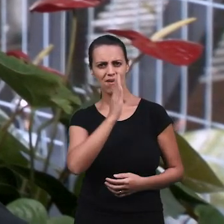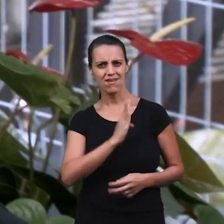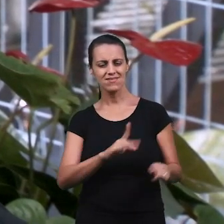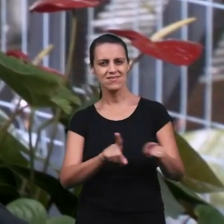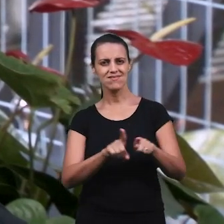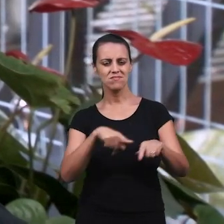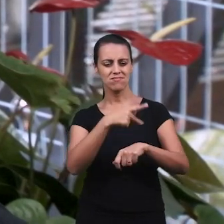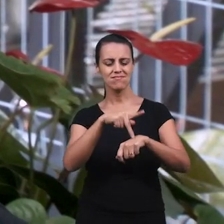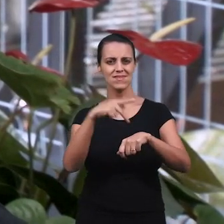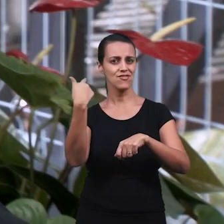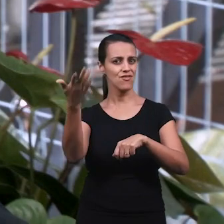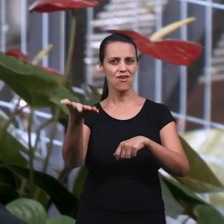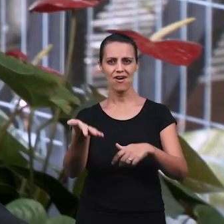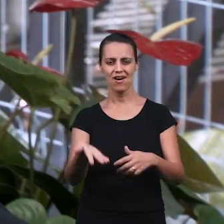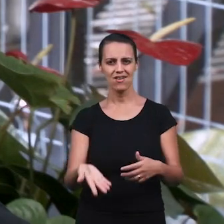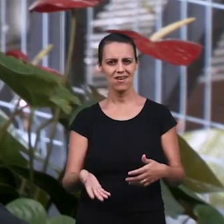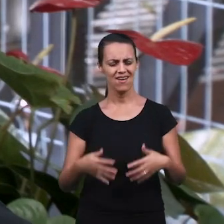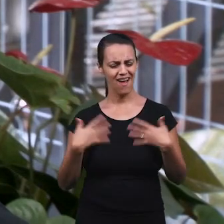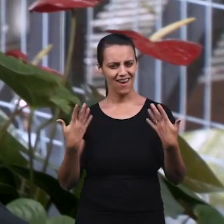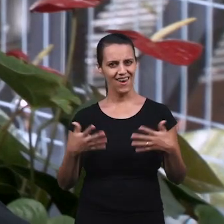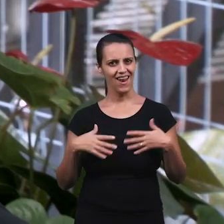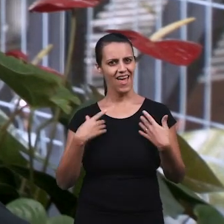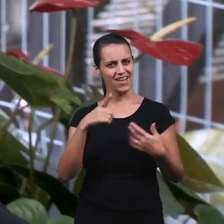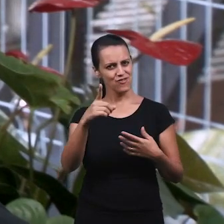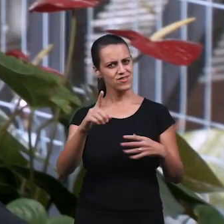qui nous regardent dans tout le Brésil et même à l'étranger.